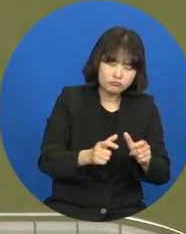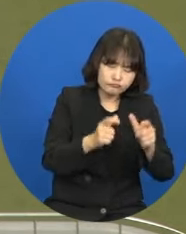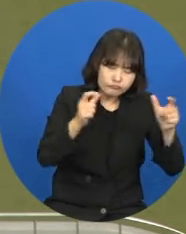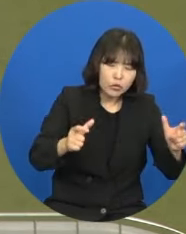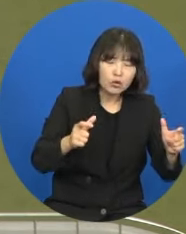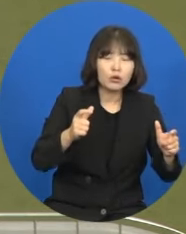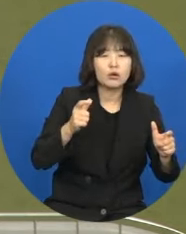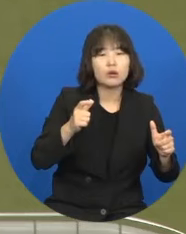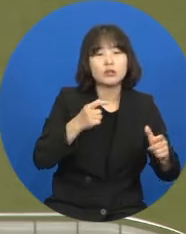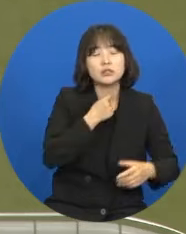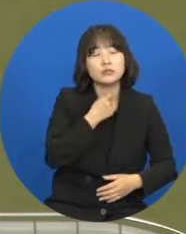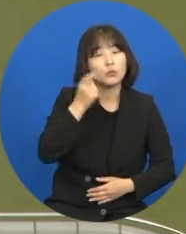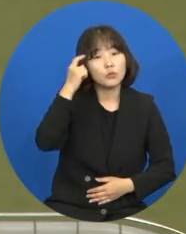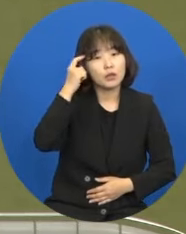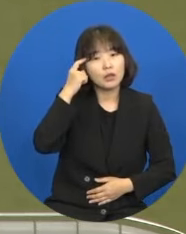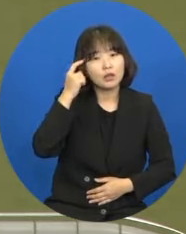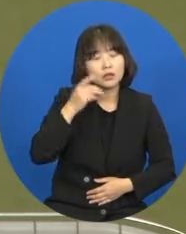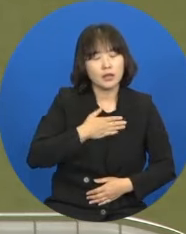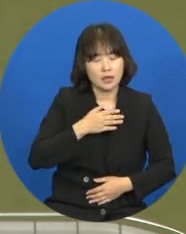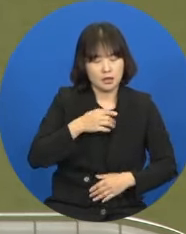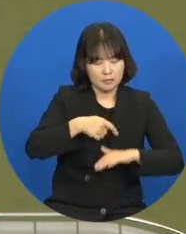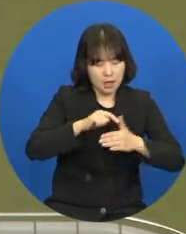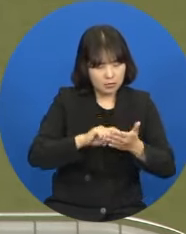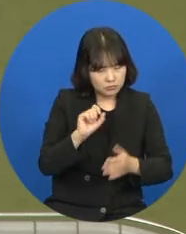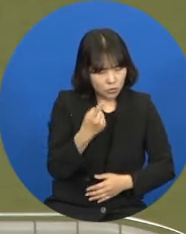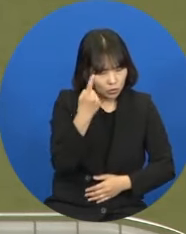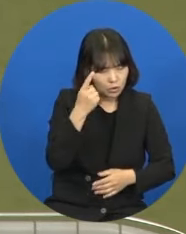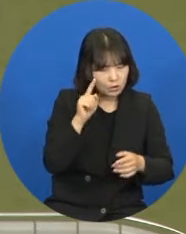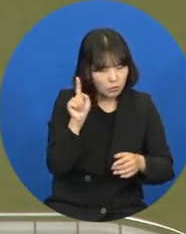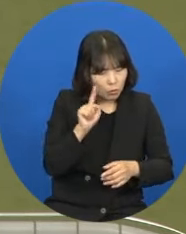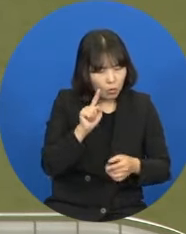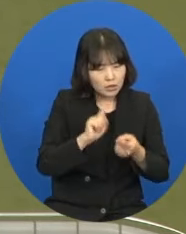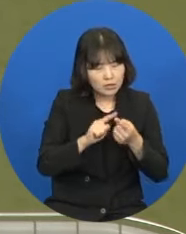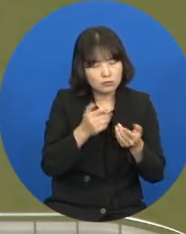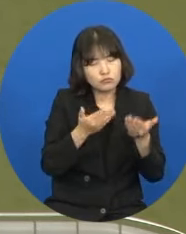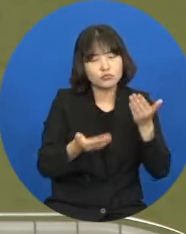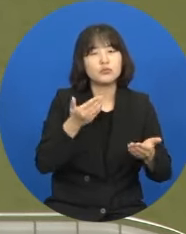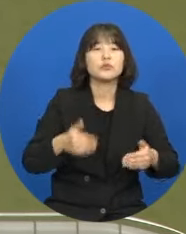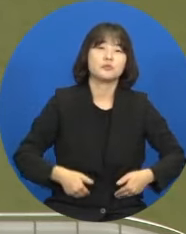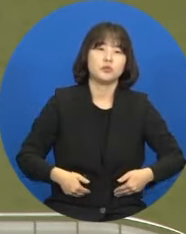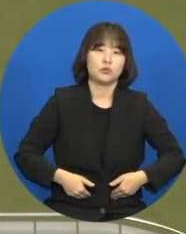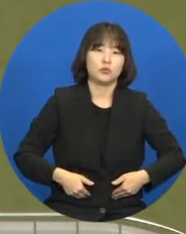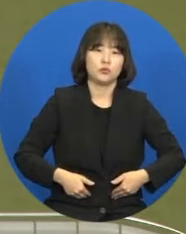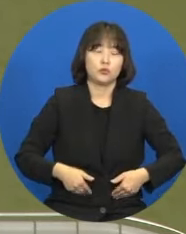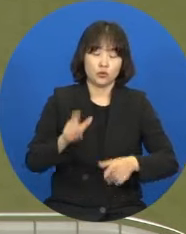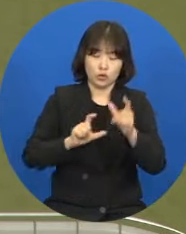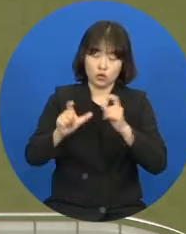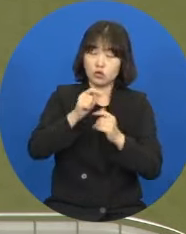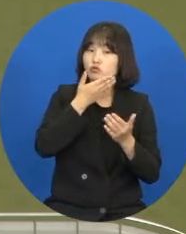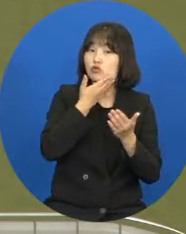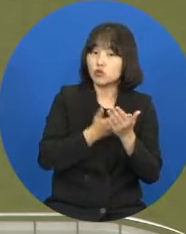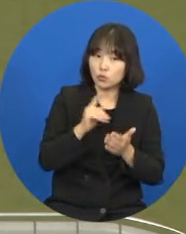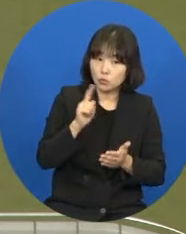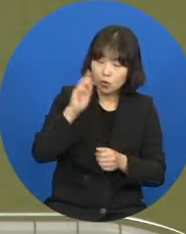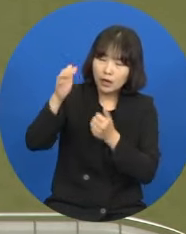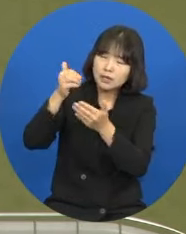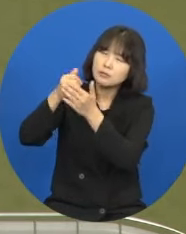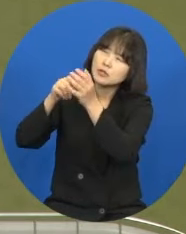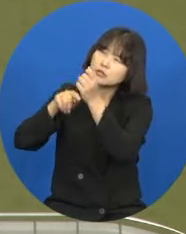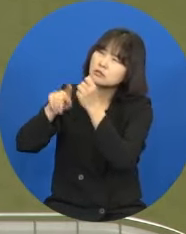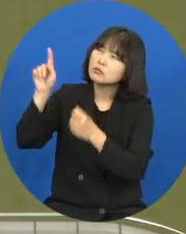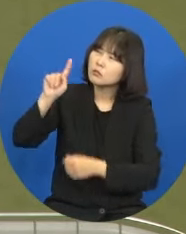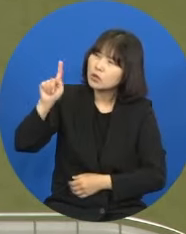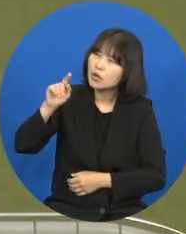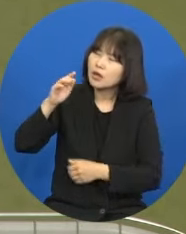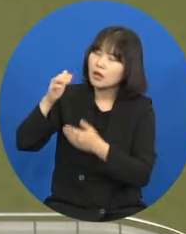걸까 내 마음에 동기는 무엇일까 여러분 그것을 분별해야 되는 거예요 더 중요한 것은 하나님의 뜻은 무엇일까